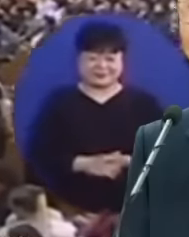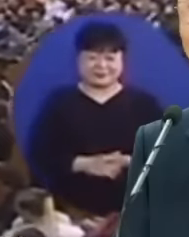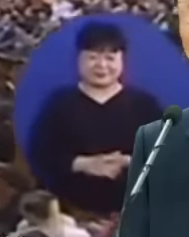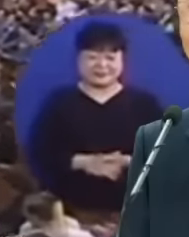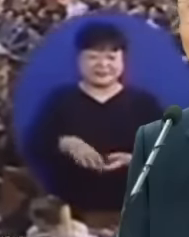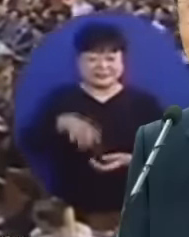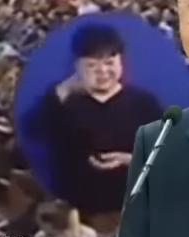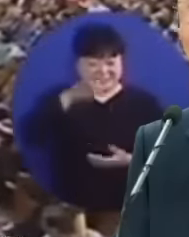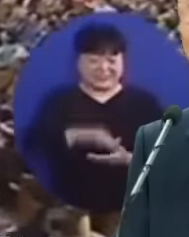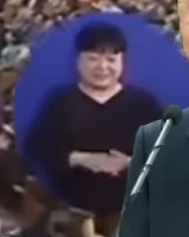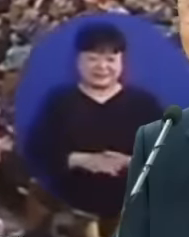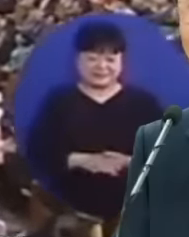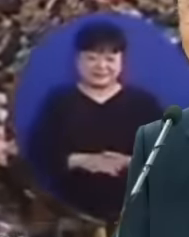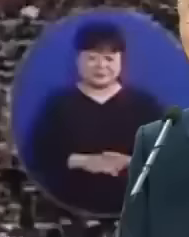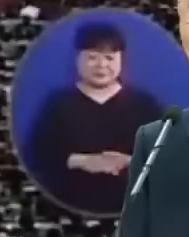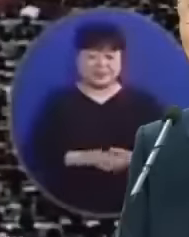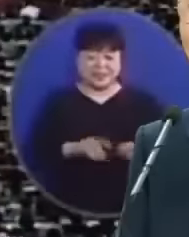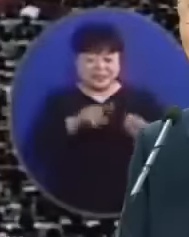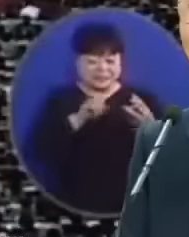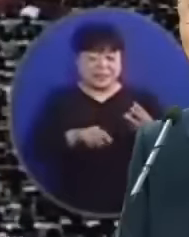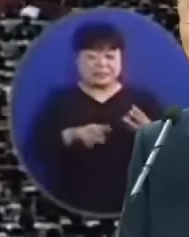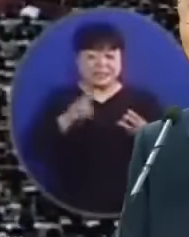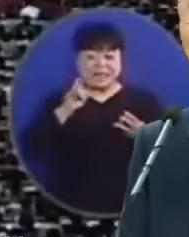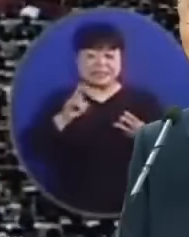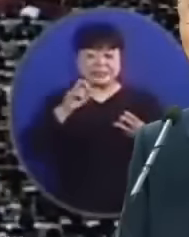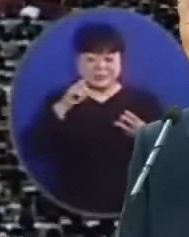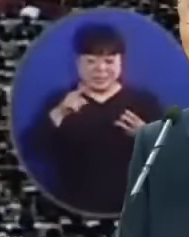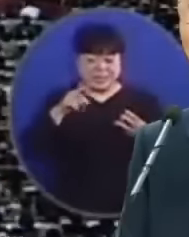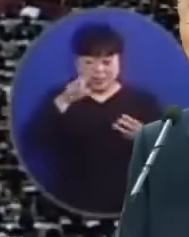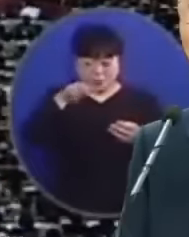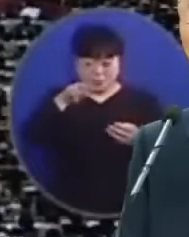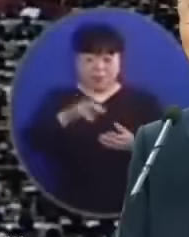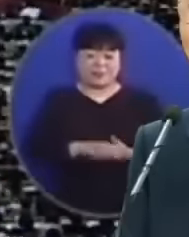창세기 3장 21로 24절에 보면